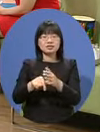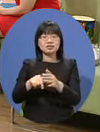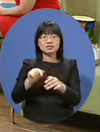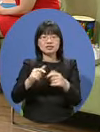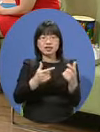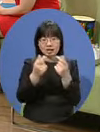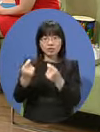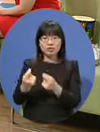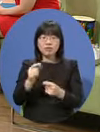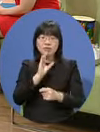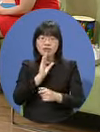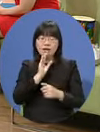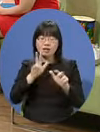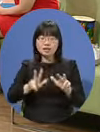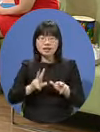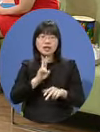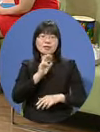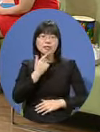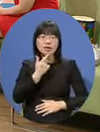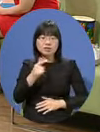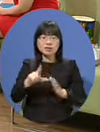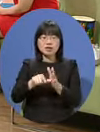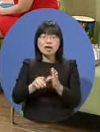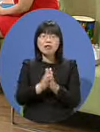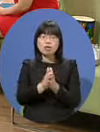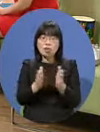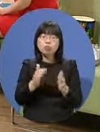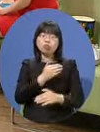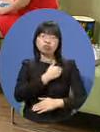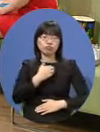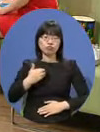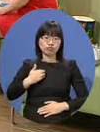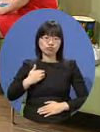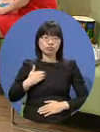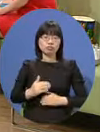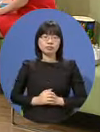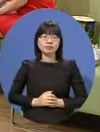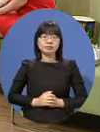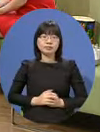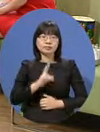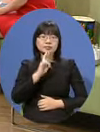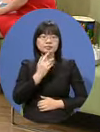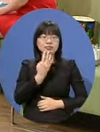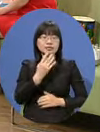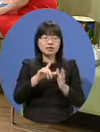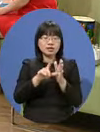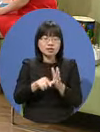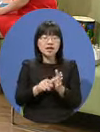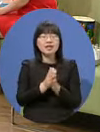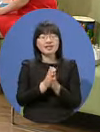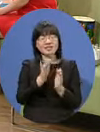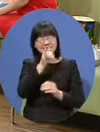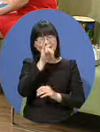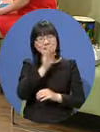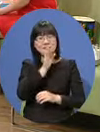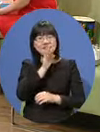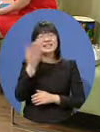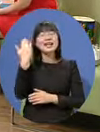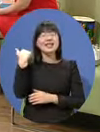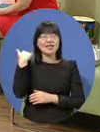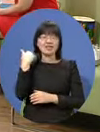사실은 지금은 만 6세 정도에 시작하면 충분한데요. 네. 만 4세에도 시작을 했다고 합니다.